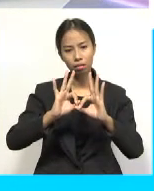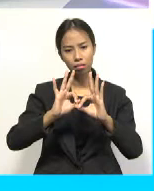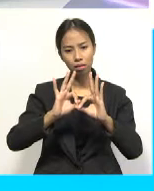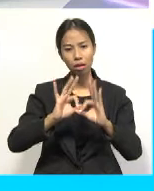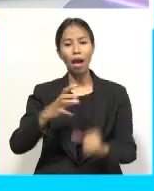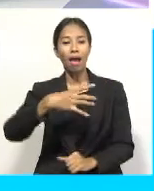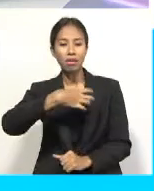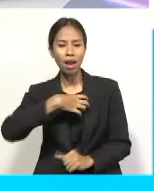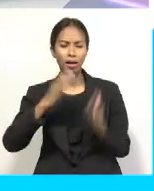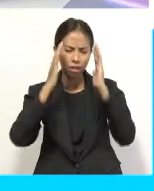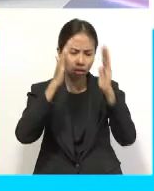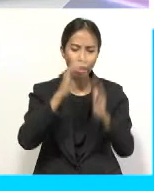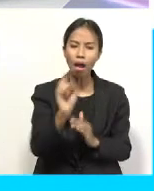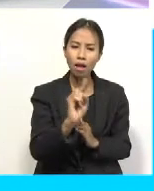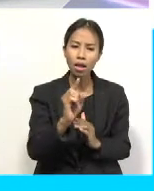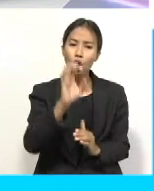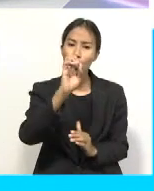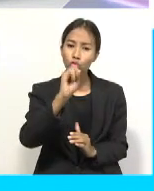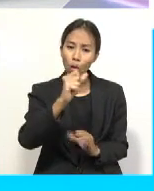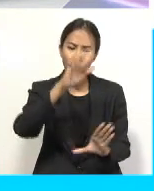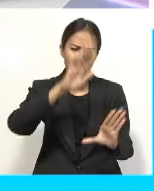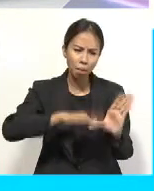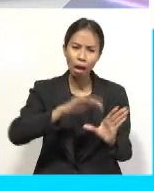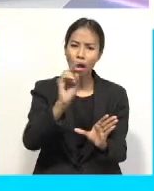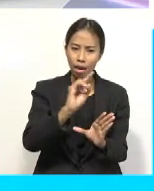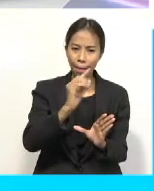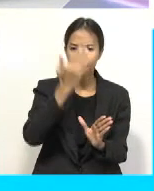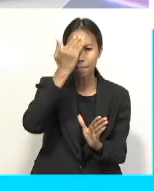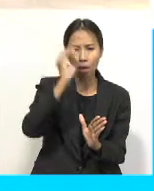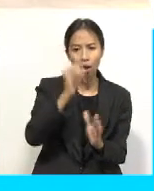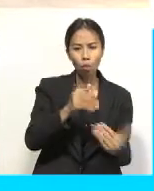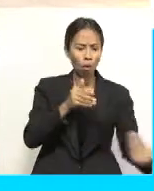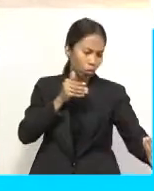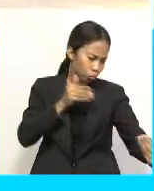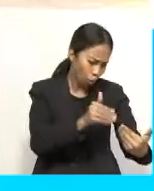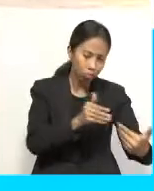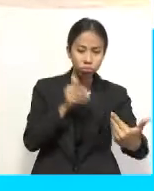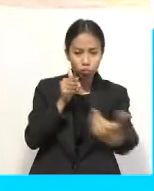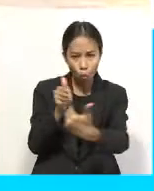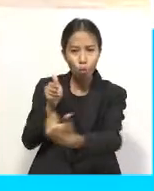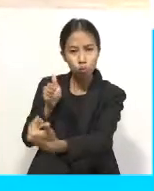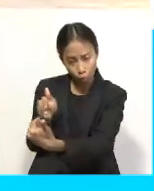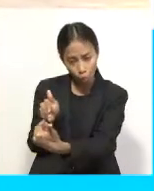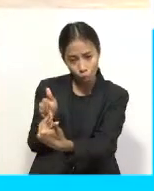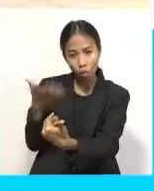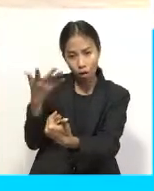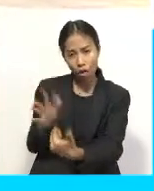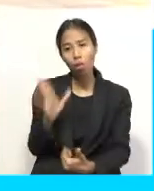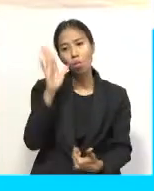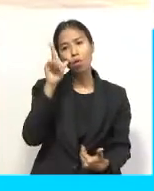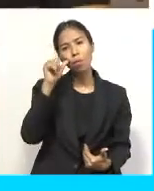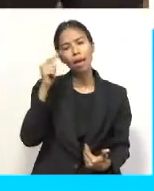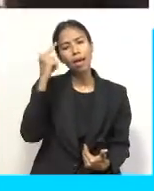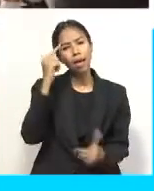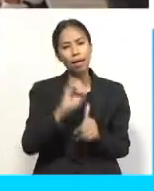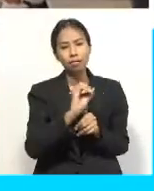อบเข้าคณะไหนเพื่อการเลือกหรือการลงสอบวิชาเนี่ยจะได้ตรงเป้าหมายที่สุดแล้วก็สิ่งที่ผู้ปกครองหลายคนเนี่ยคว